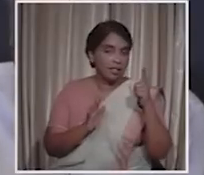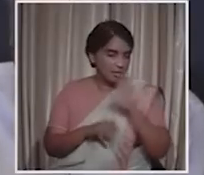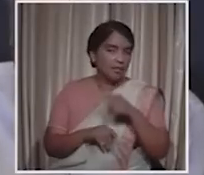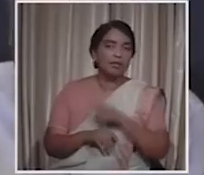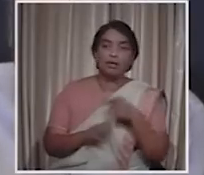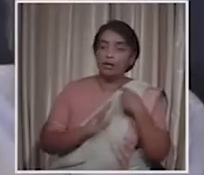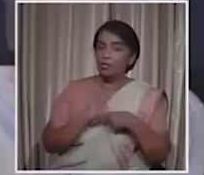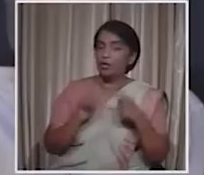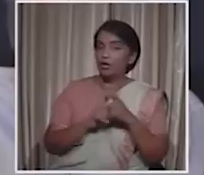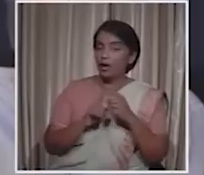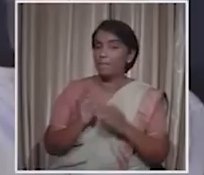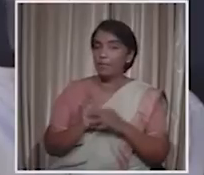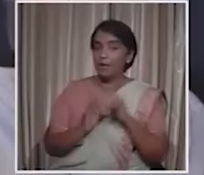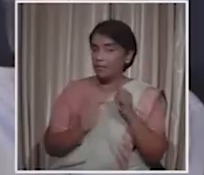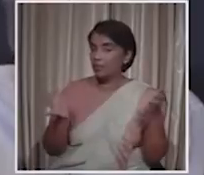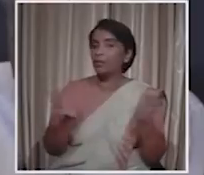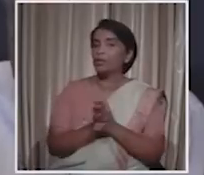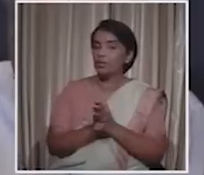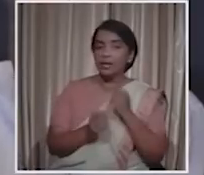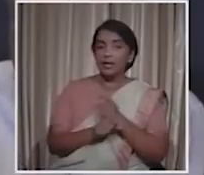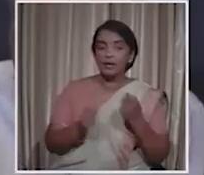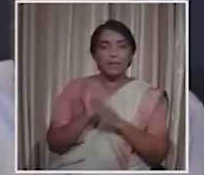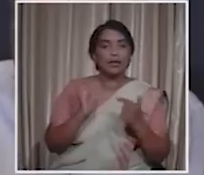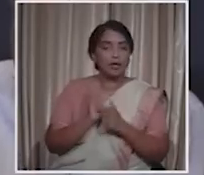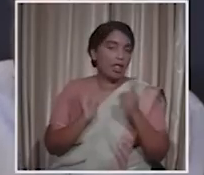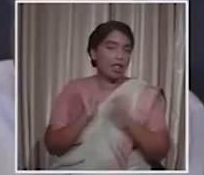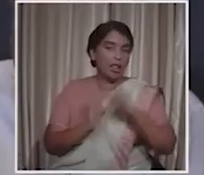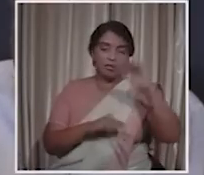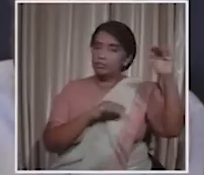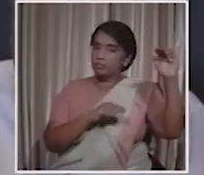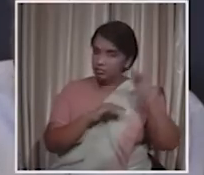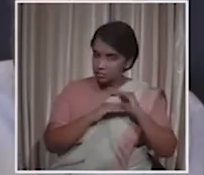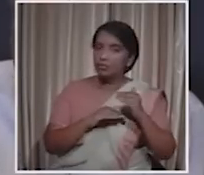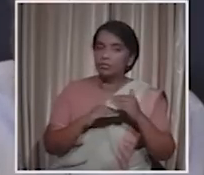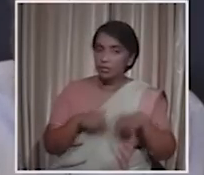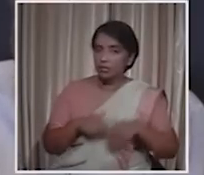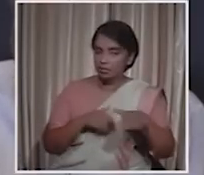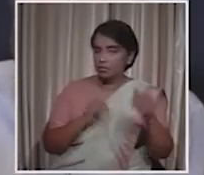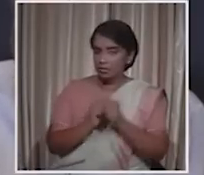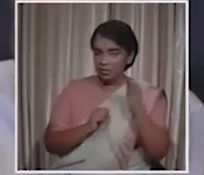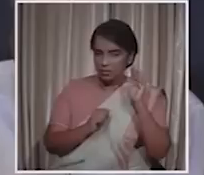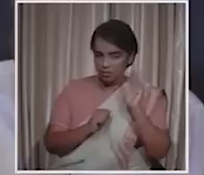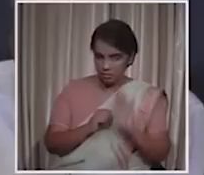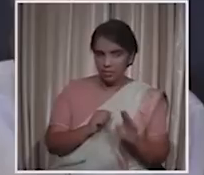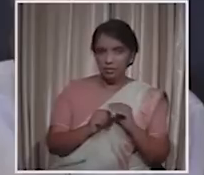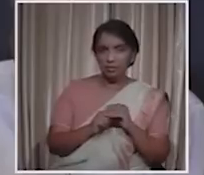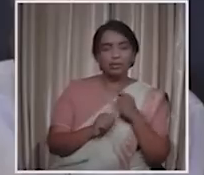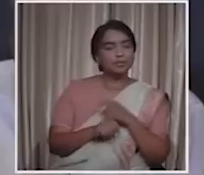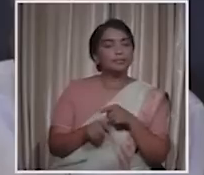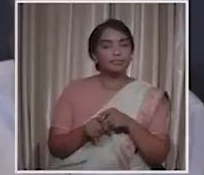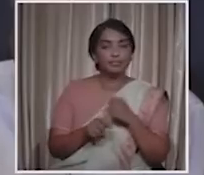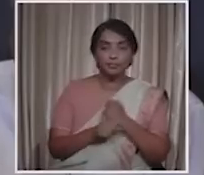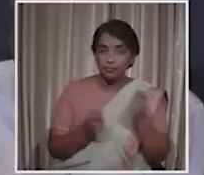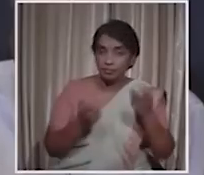අපේ ඩොලර් මිලියන 20ක් යොදවා ගෑස් මෙට්‍රික් ටන් ලක්ෂයක් ආනයනය කිරීමට දැන්ට පීවර ගෙන තිබෙනවා. ඒ